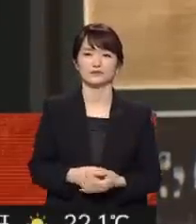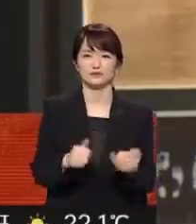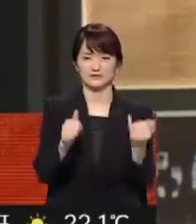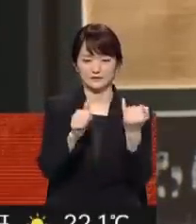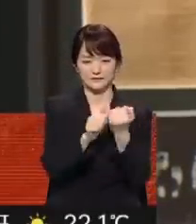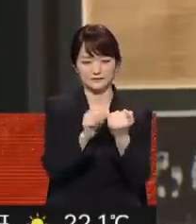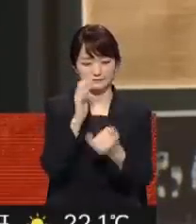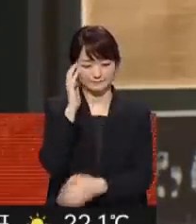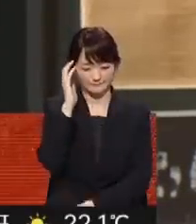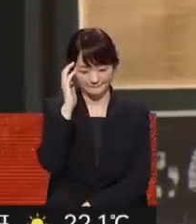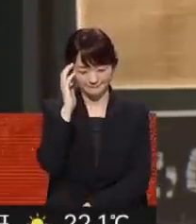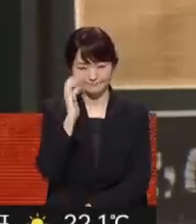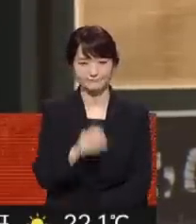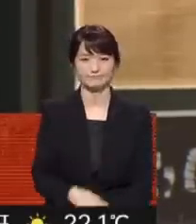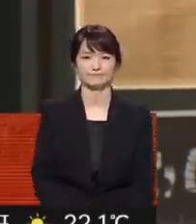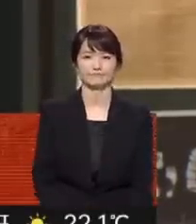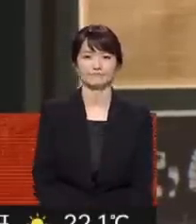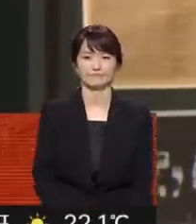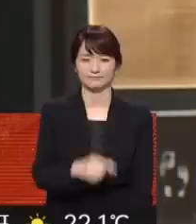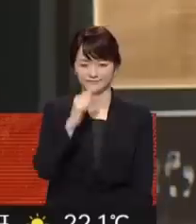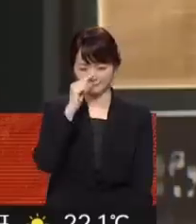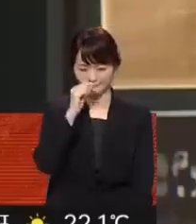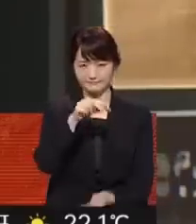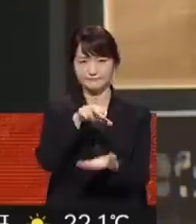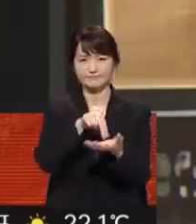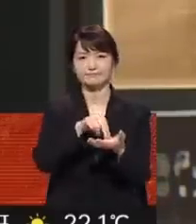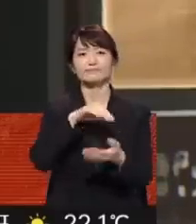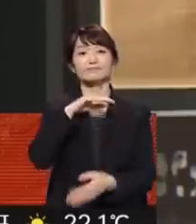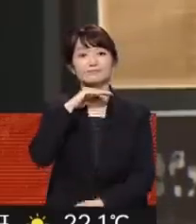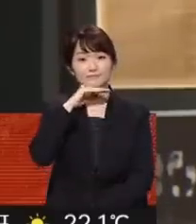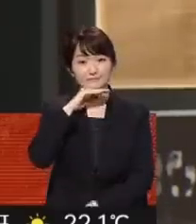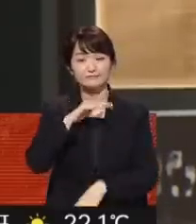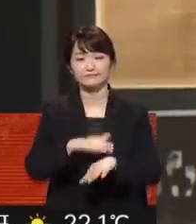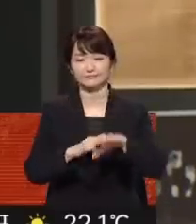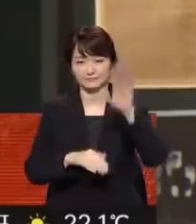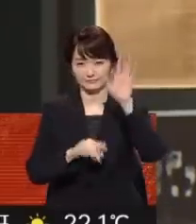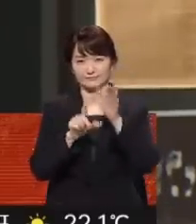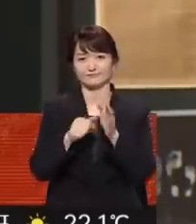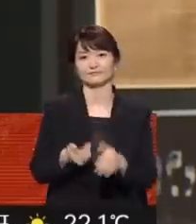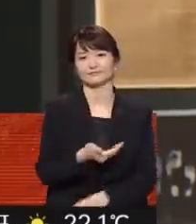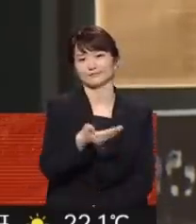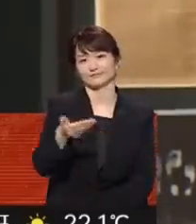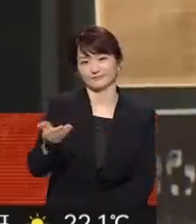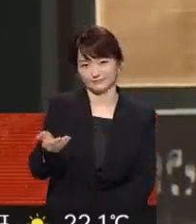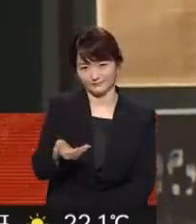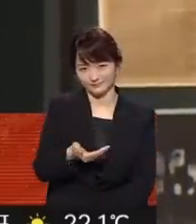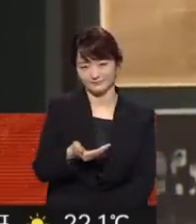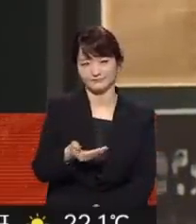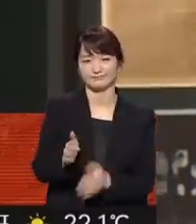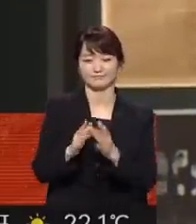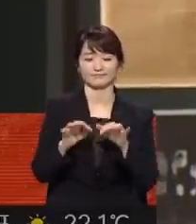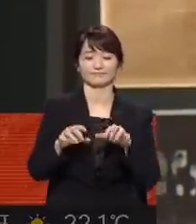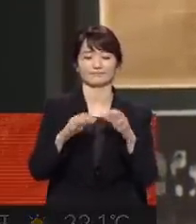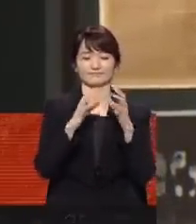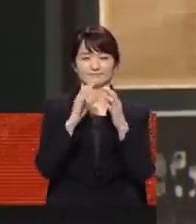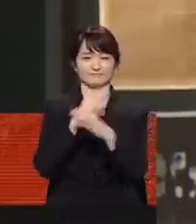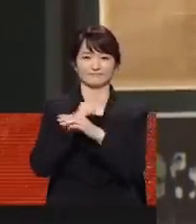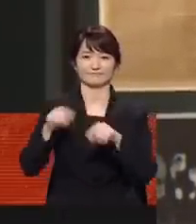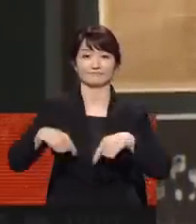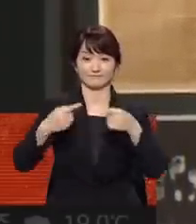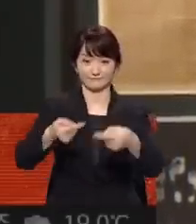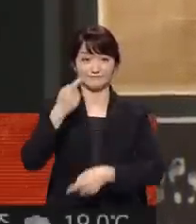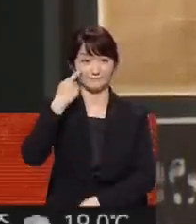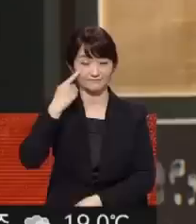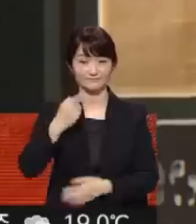사람들이 곤란했던 거죠. 자, 아주 예민한 주제 기다리고 기다리셨던 푸차 핸드업 타임 우리 가족 여러분들도 채팅창에 OX로